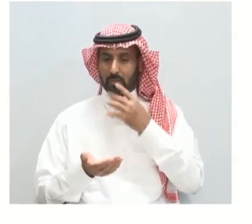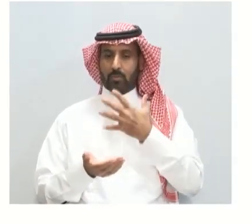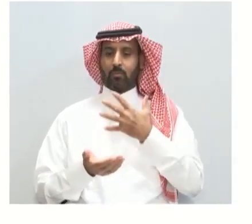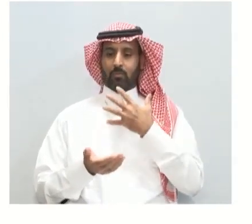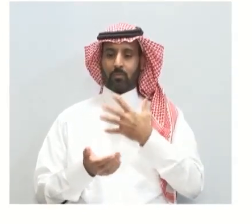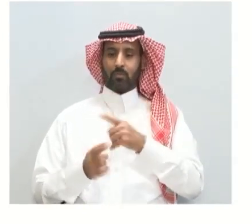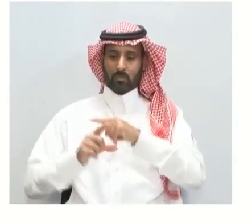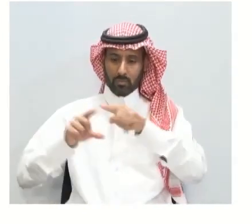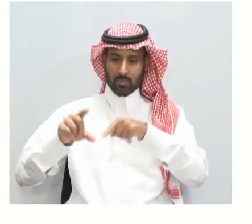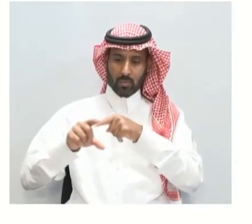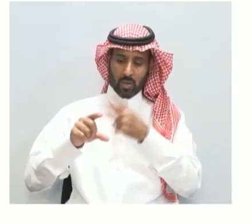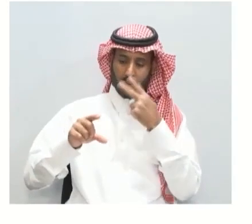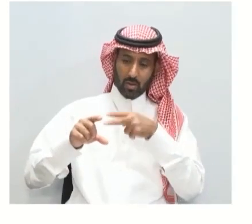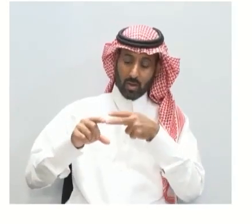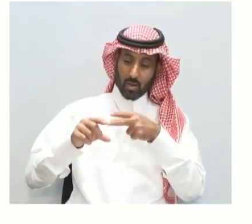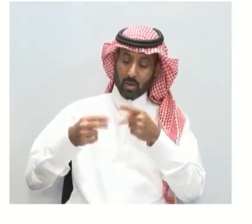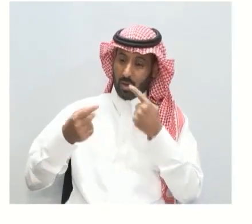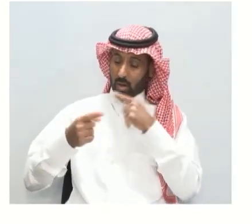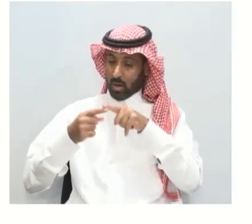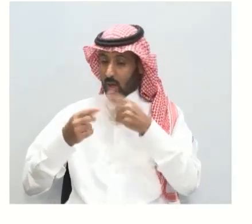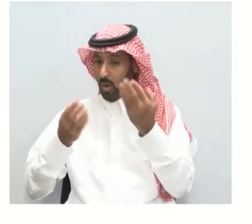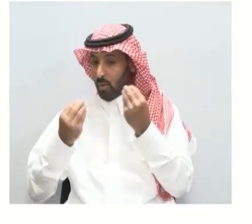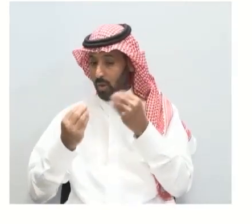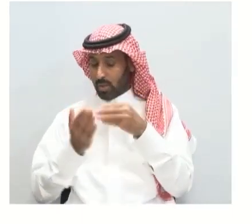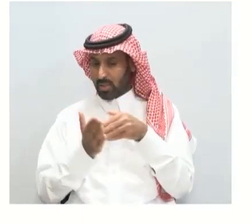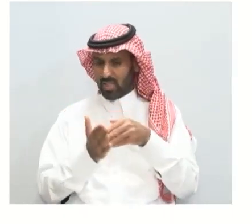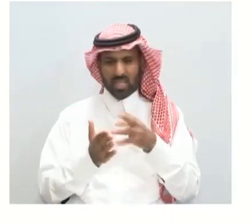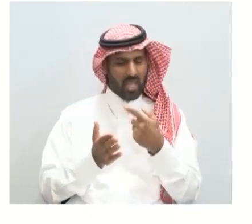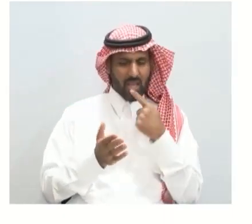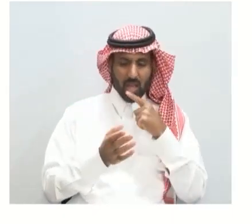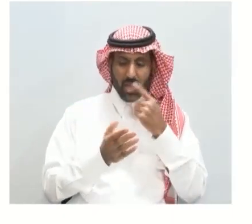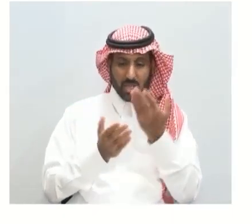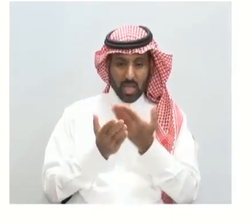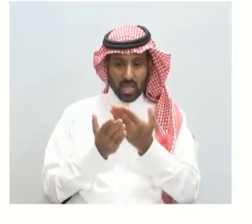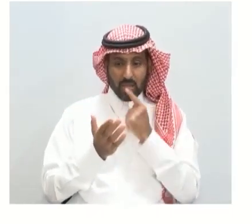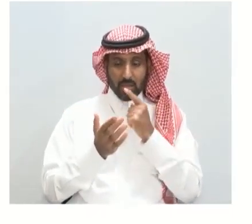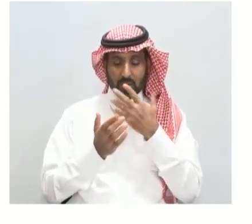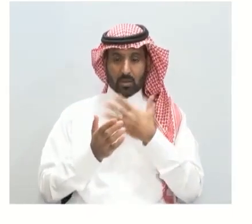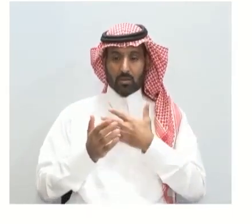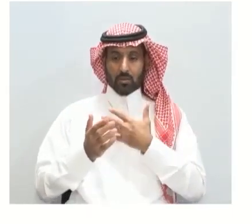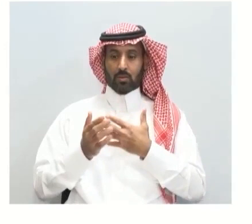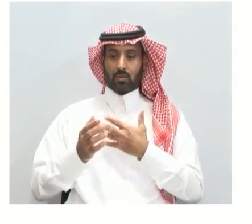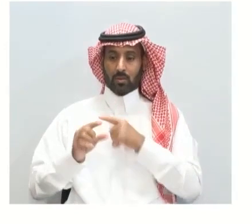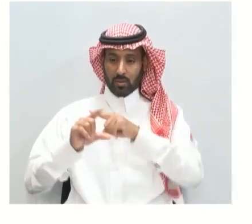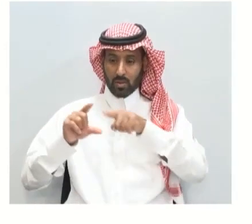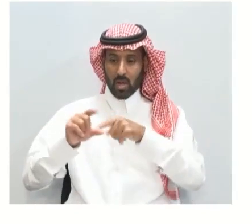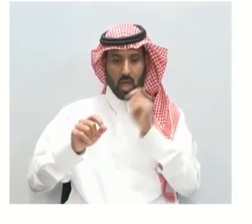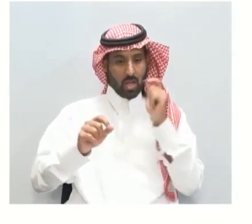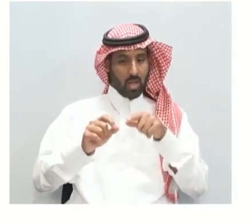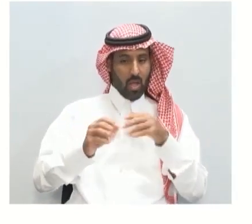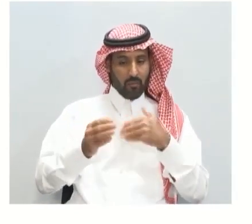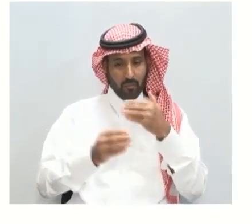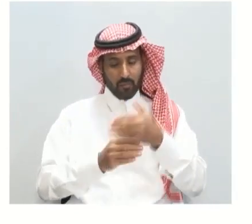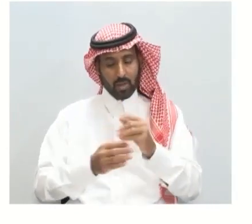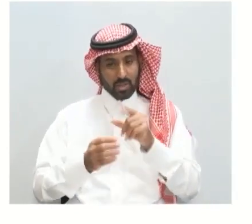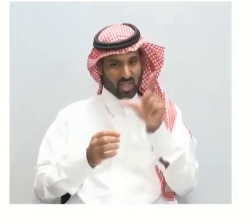الخلوي واتفقنا سويا خلال دراستنا لدرس تنفس الخلوي لدينا مجموعه من الاهداف نطمح لتحقيقها سويا